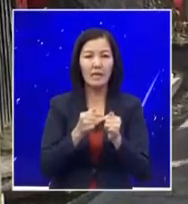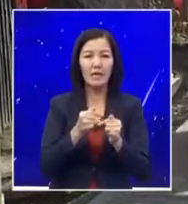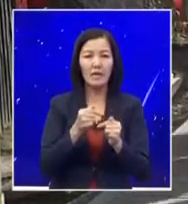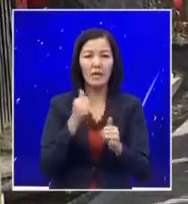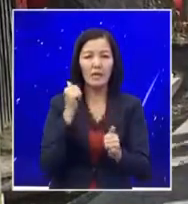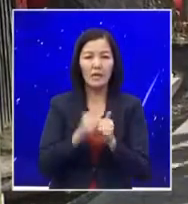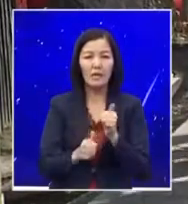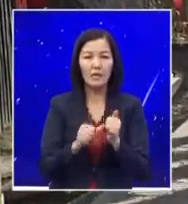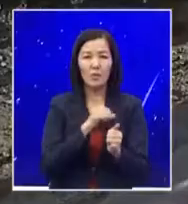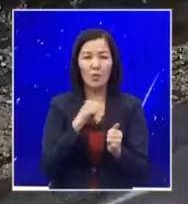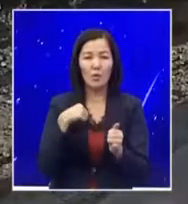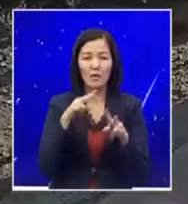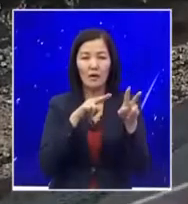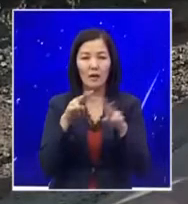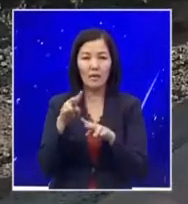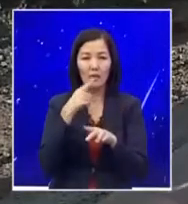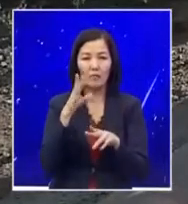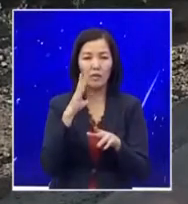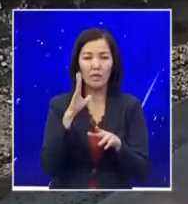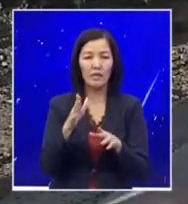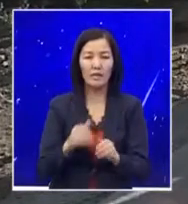күн сайын өзі қадағалап отыратынын жеткізді.